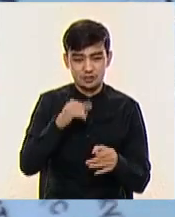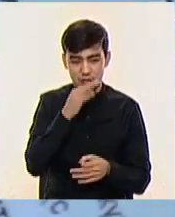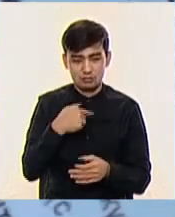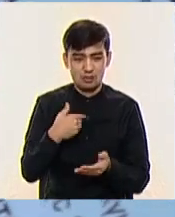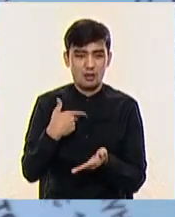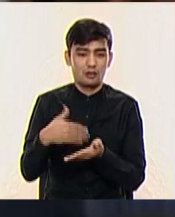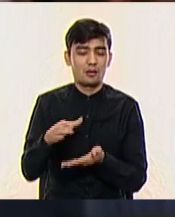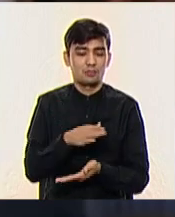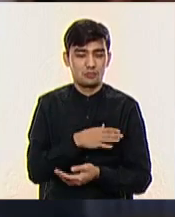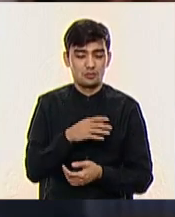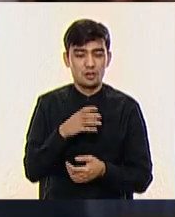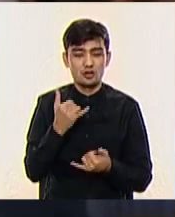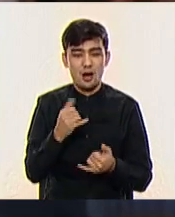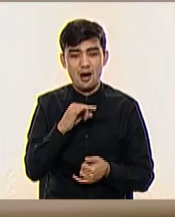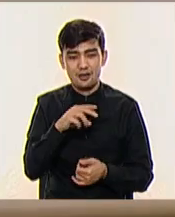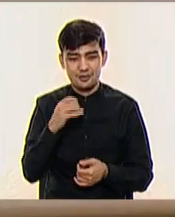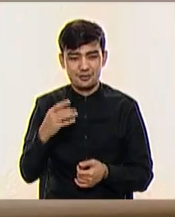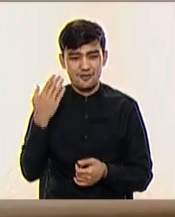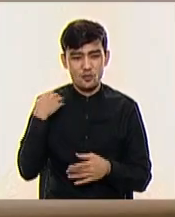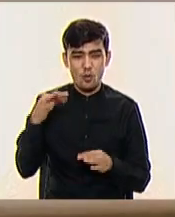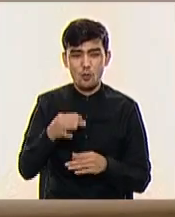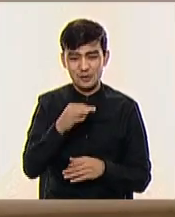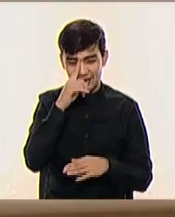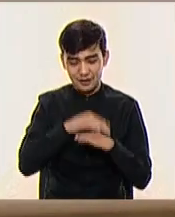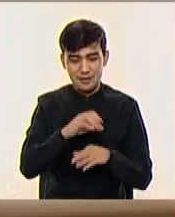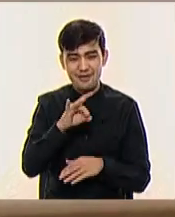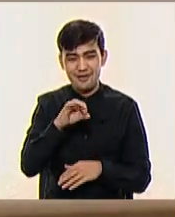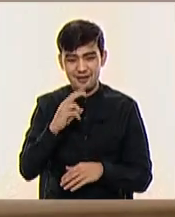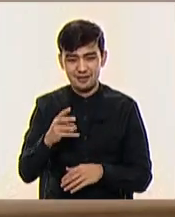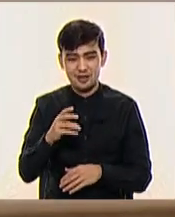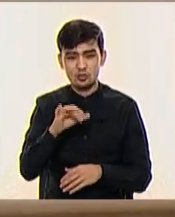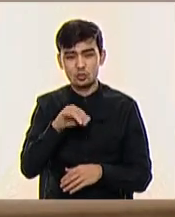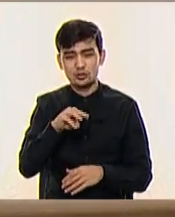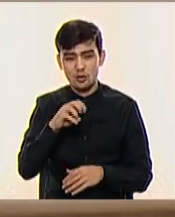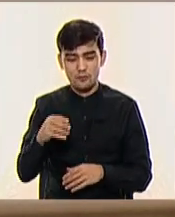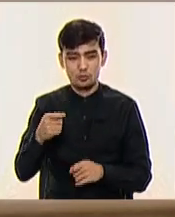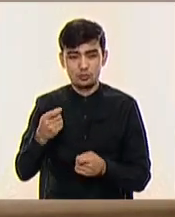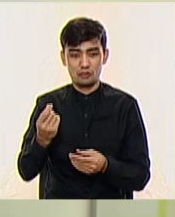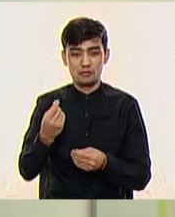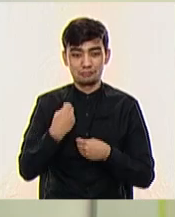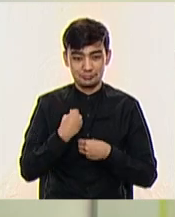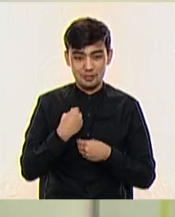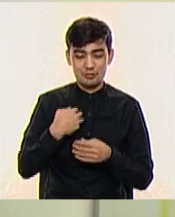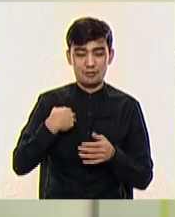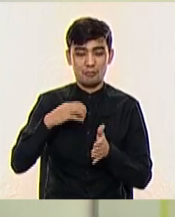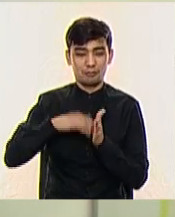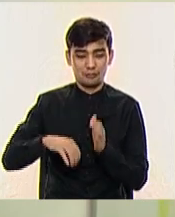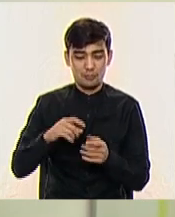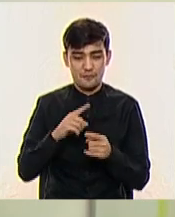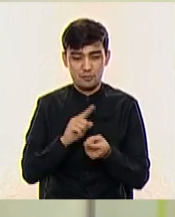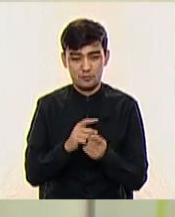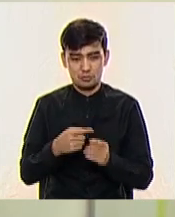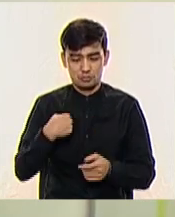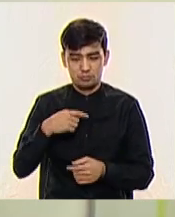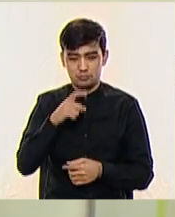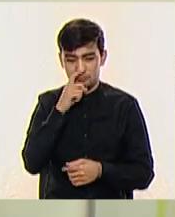бас тартатынын айтады. Қазір Айдар сол кездегі облыс әкімі Ерік Сұлтановтың баспананы тартып алатын болса, не үшін бергенін түсінбейді. Өйткені қазір